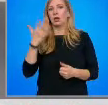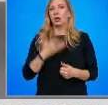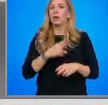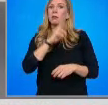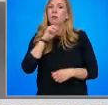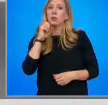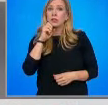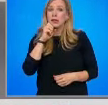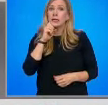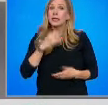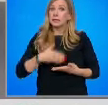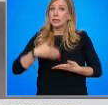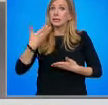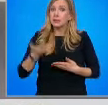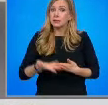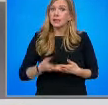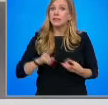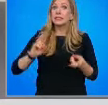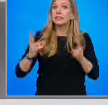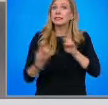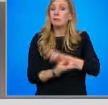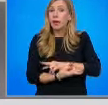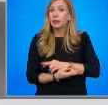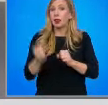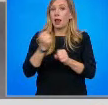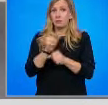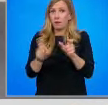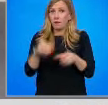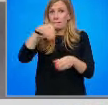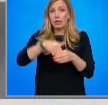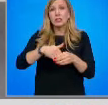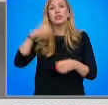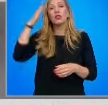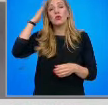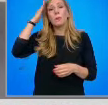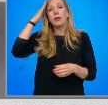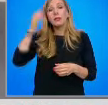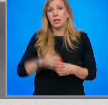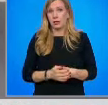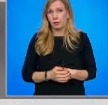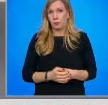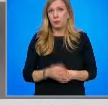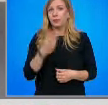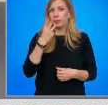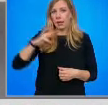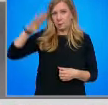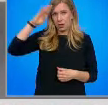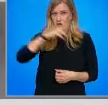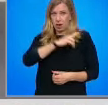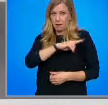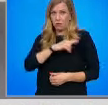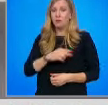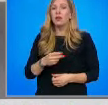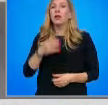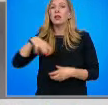Предстои смяната на ключови фигури във Вътрешното министерство, съобщи служебният министър Иван Демерджиев. Трима шефове на районни